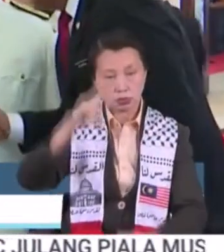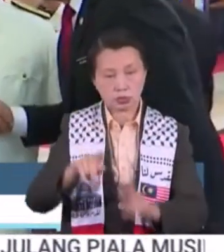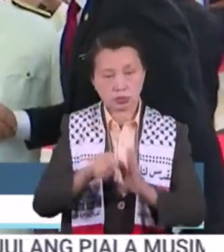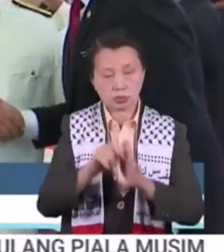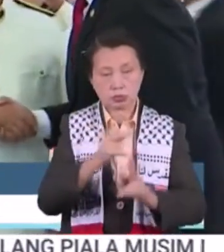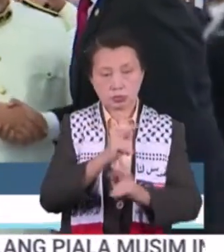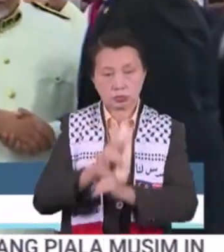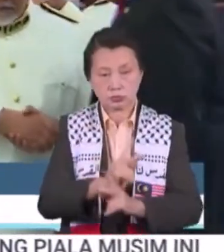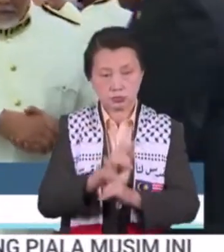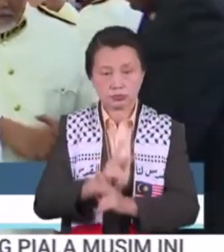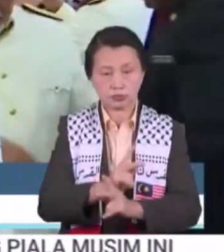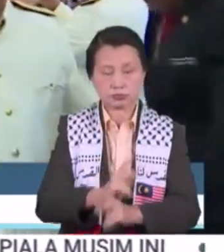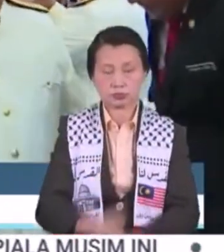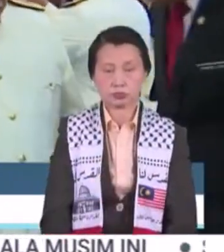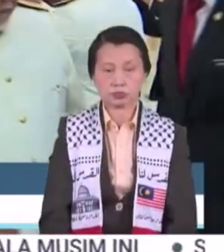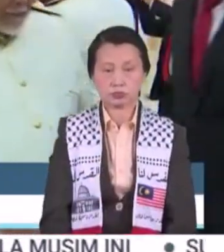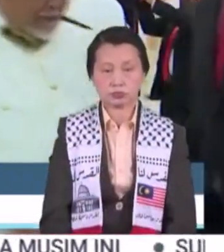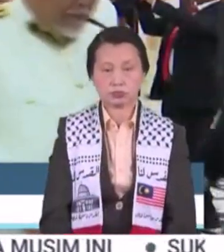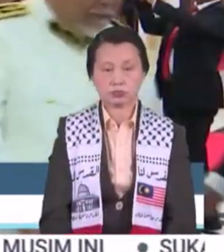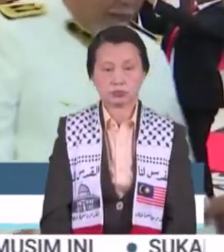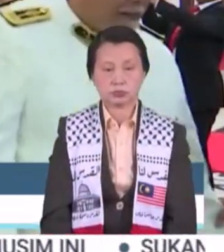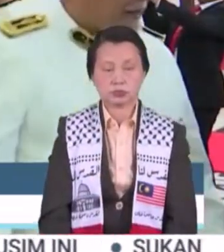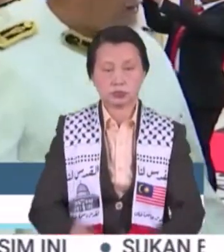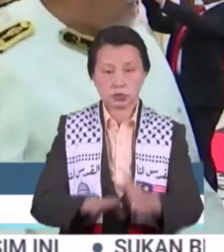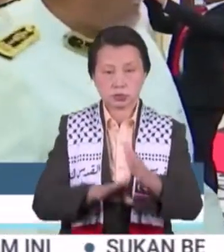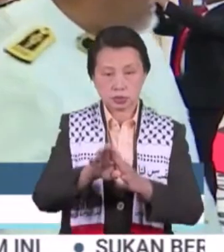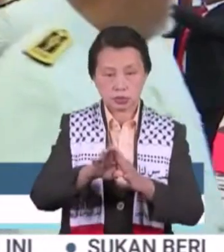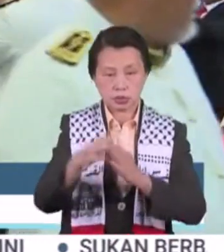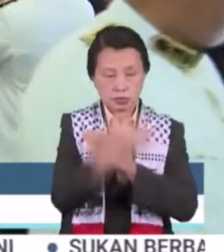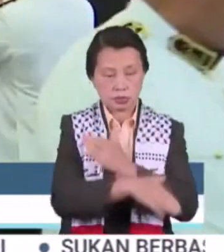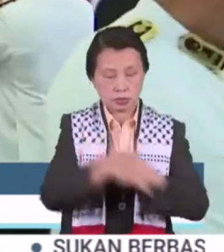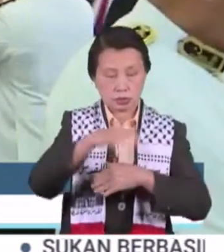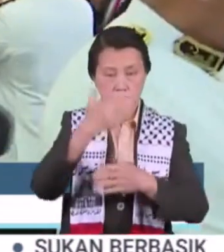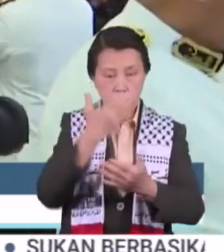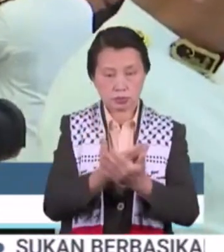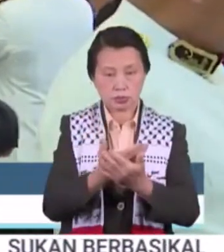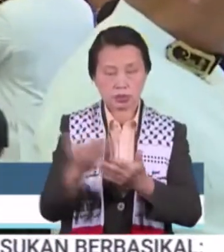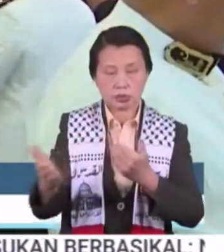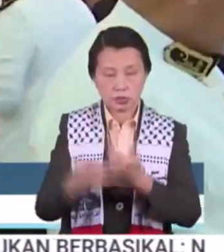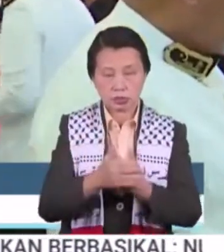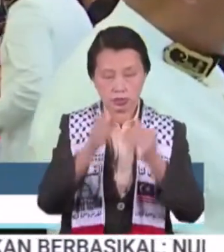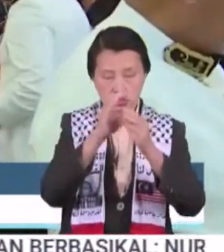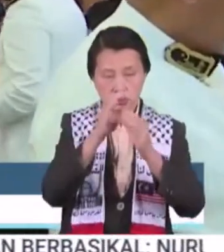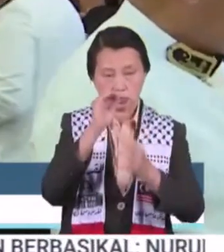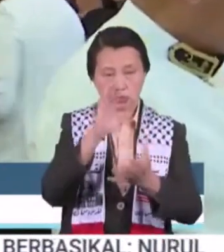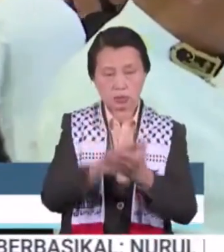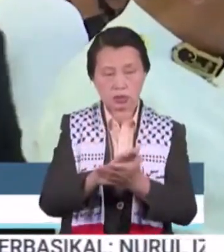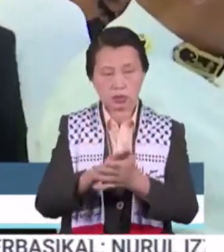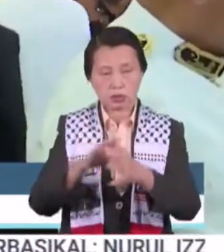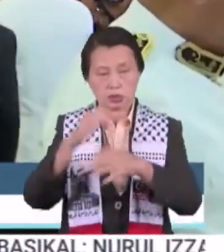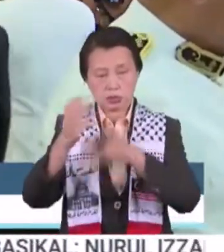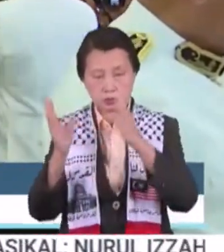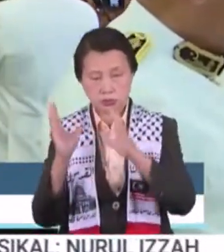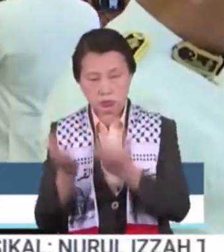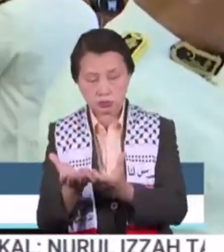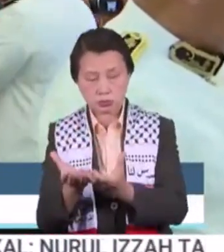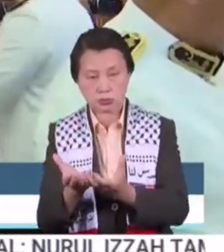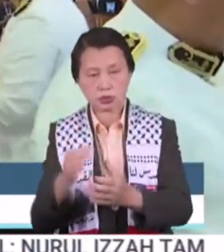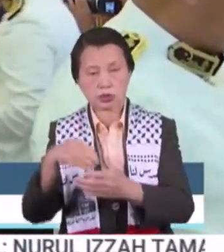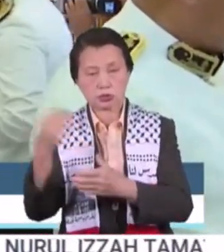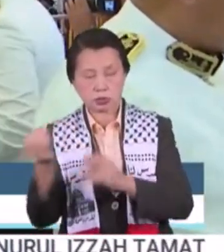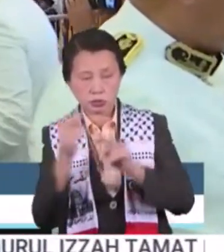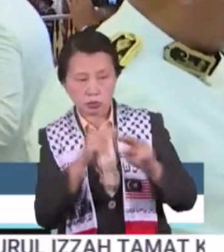terjaga. Ini demi pembangunan negara yang lebih baik dan juga dapat mengembalikan keyakinan dunia luar kepada negara kita.